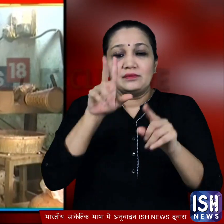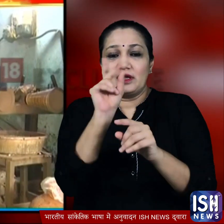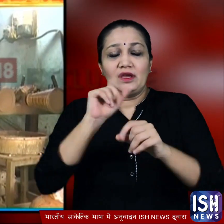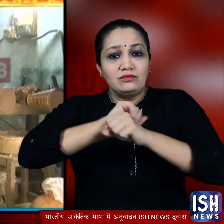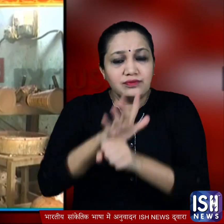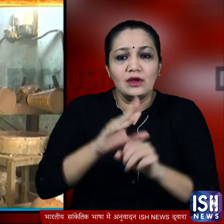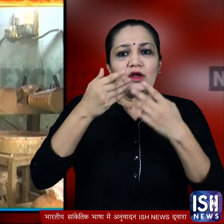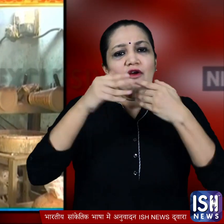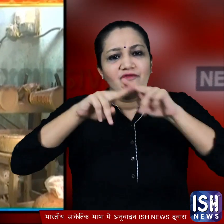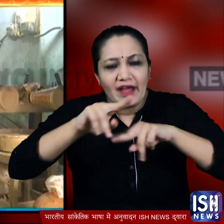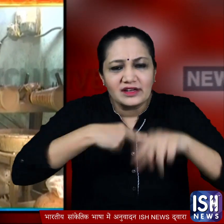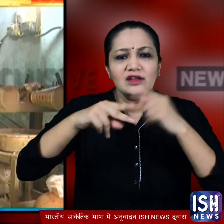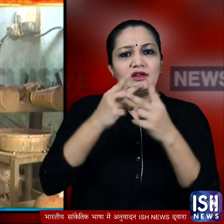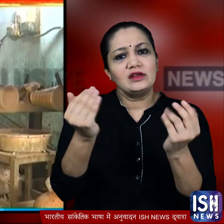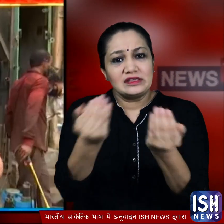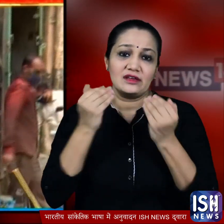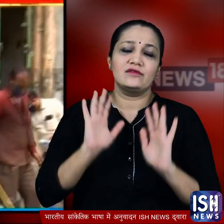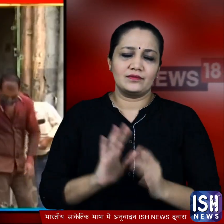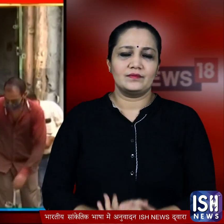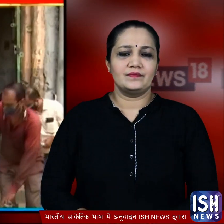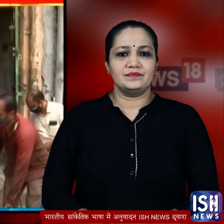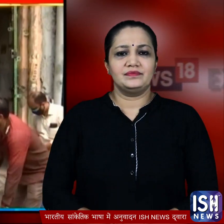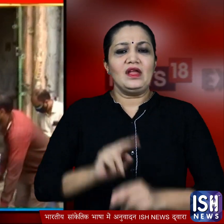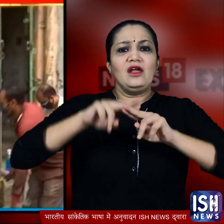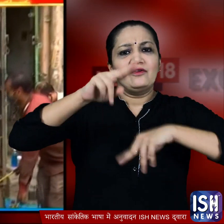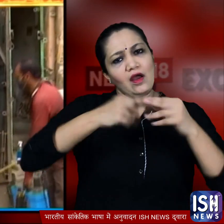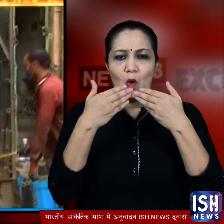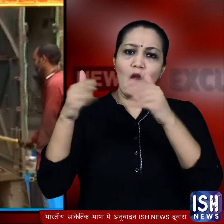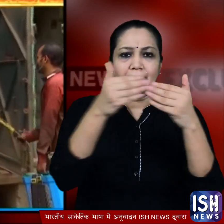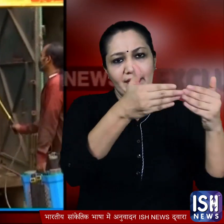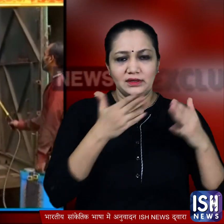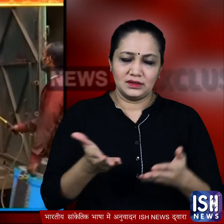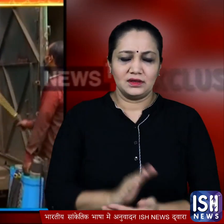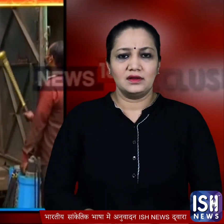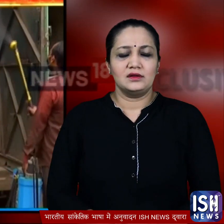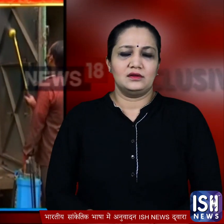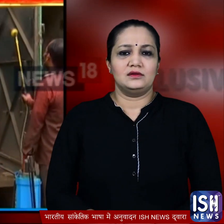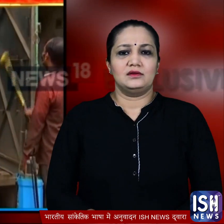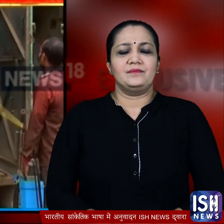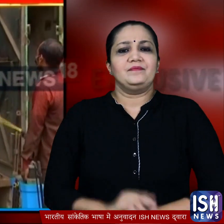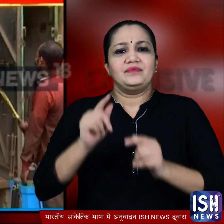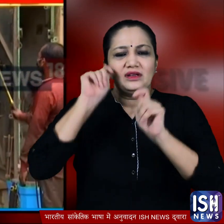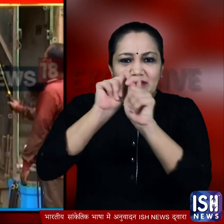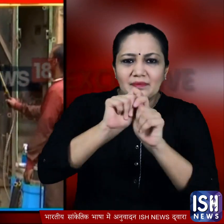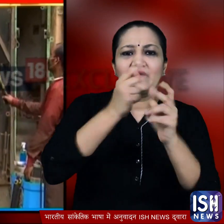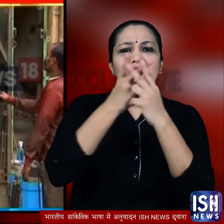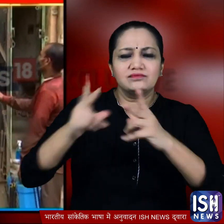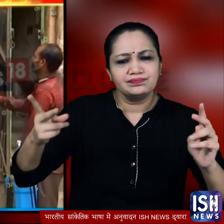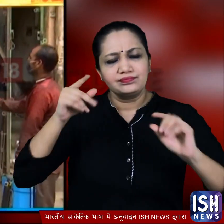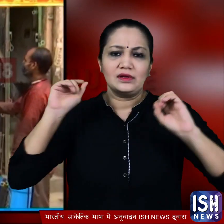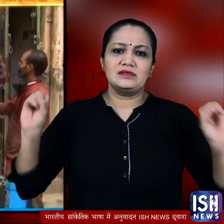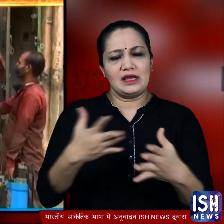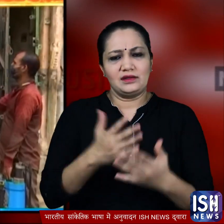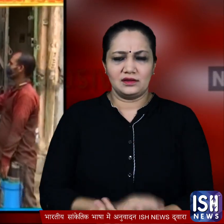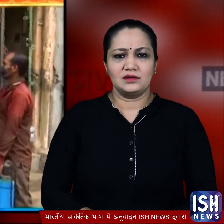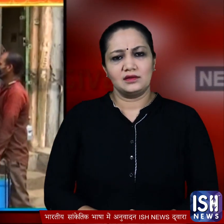के बाद फैक्ट्रियां इस महामारी से सुरक्षित रहें। फैक्ट्रीज हैं वो खुलना शुरू हो गई हैं अनलॉक के तहत। कंस्ट्रक्शन गतिविधि और